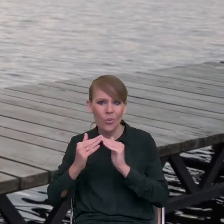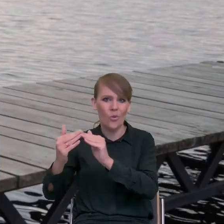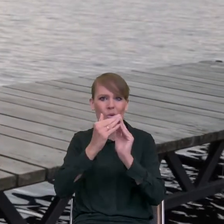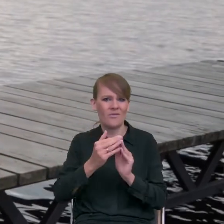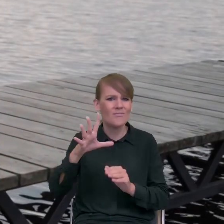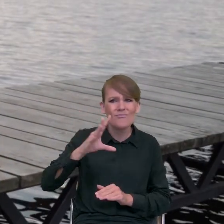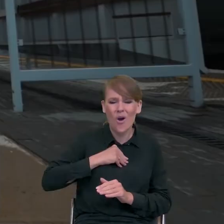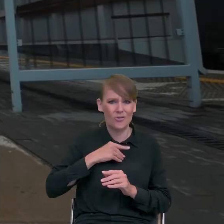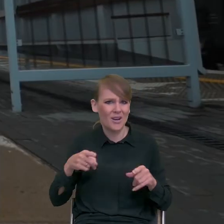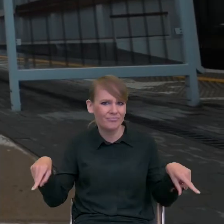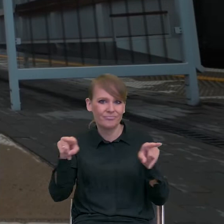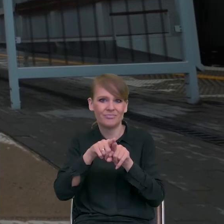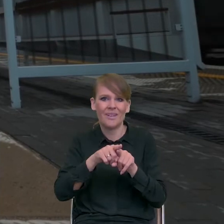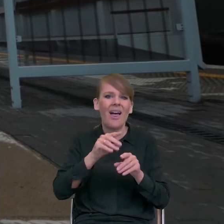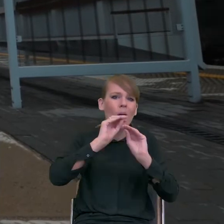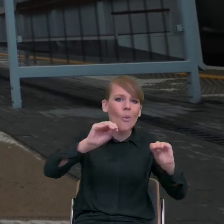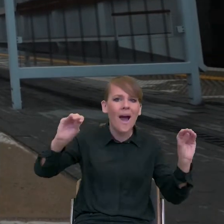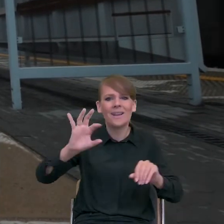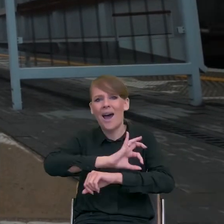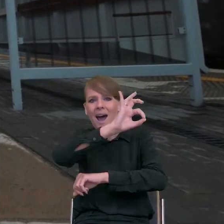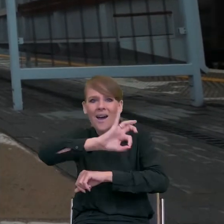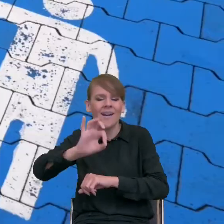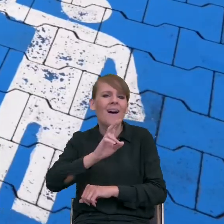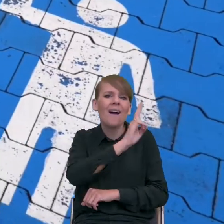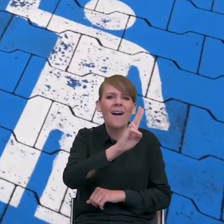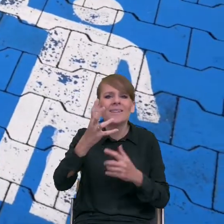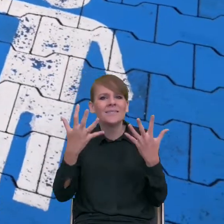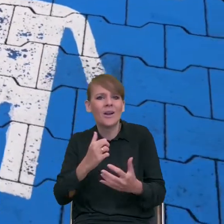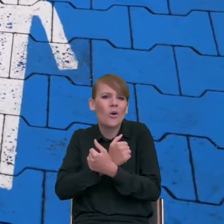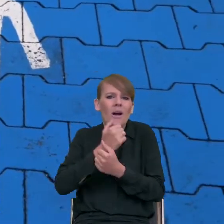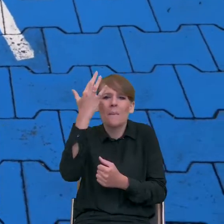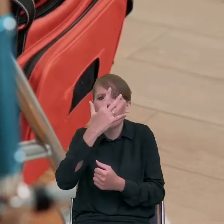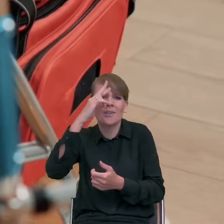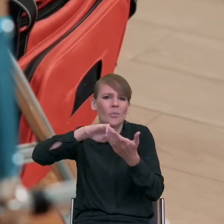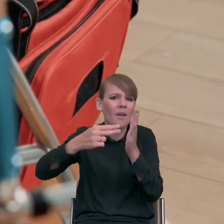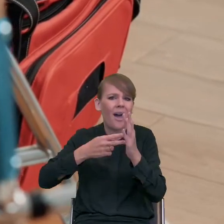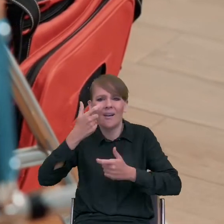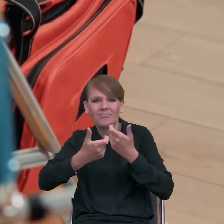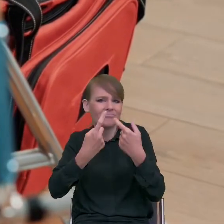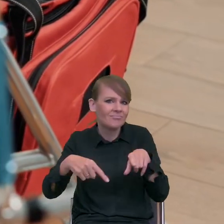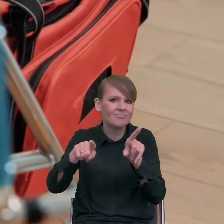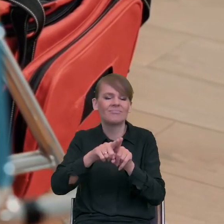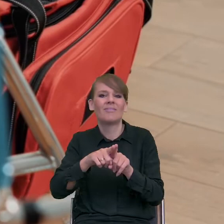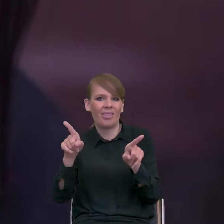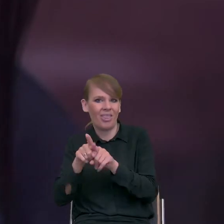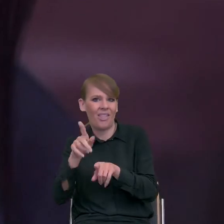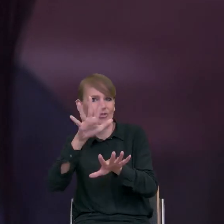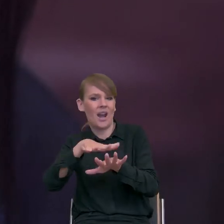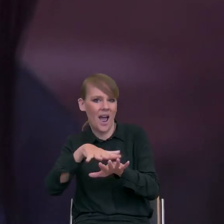możliwości. Edukacja, architektura. Każdy chce kochać, marzyć, realizować plany, być traktowany z godnością.